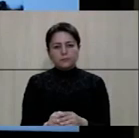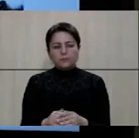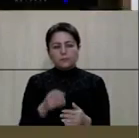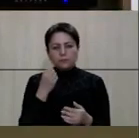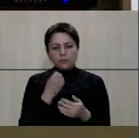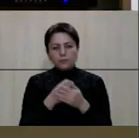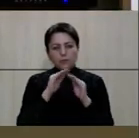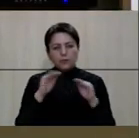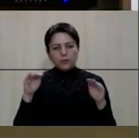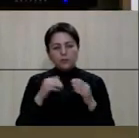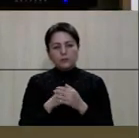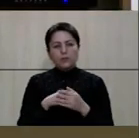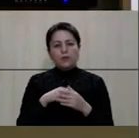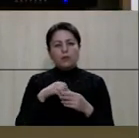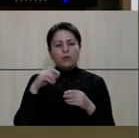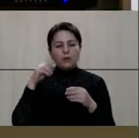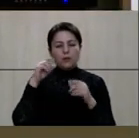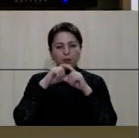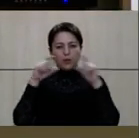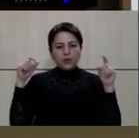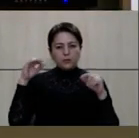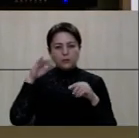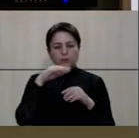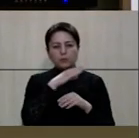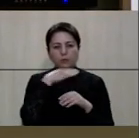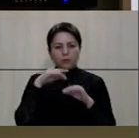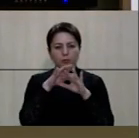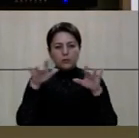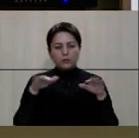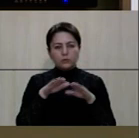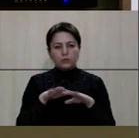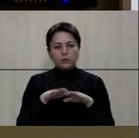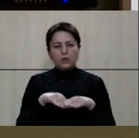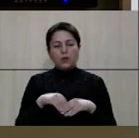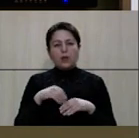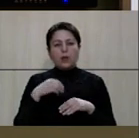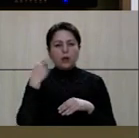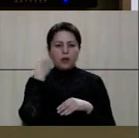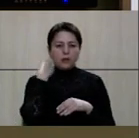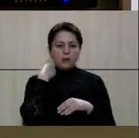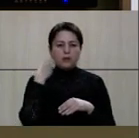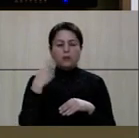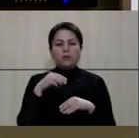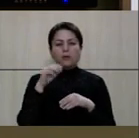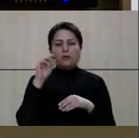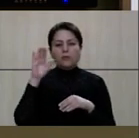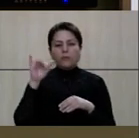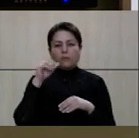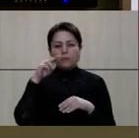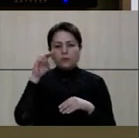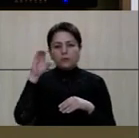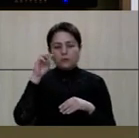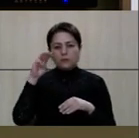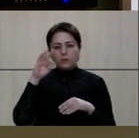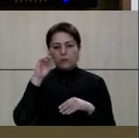Aziz o'quvchilar, aks sado ko'p tarqaladigan joylar. Demak, Angliyadagi Woodstock qasrida 17